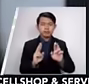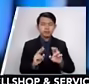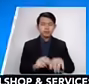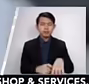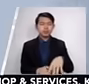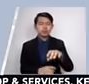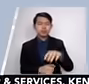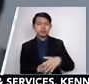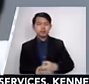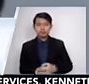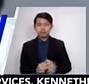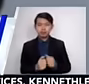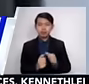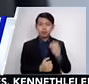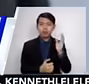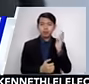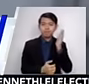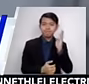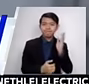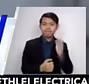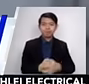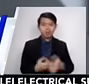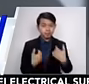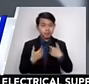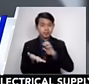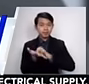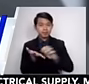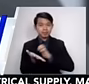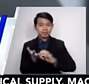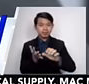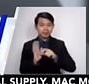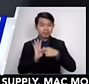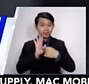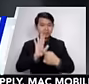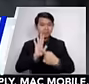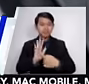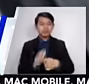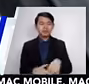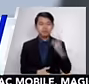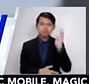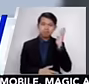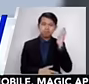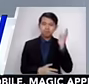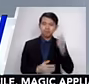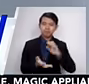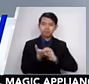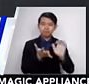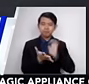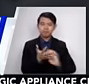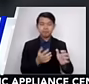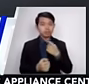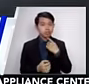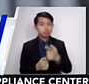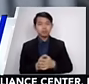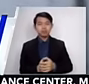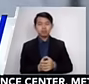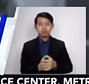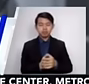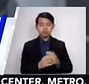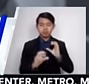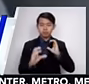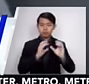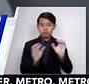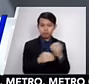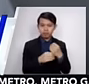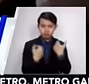Pangulo nagpa-practice siya ng kanyang talumpati ayon sa presidential communications office may mga kaunti ring binago ang pangulo sa kanyang